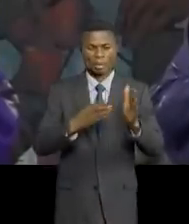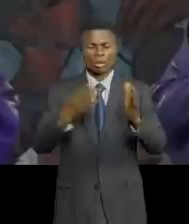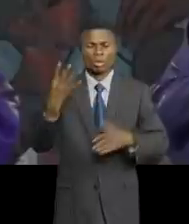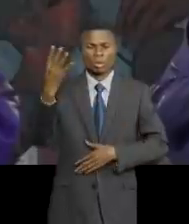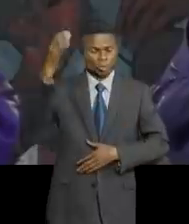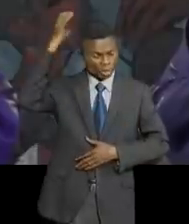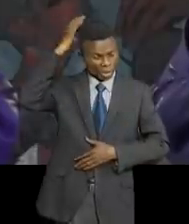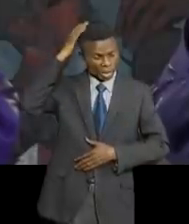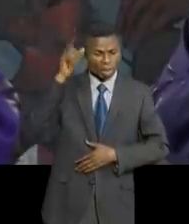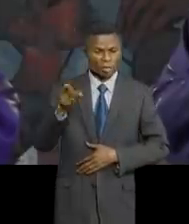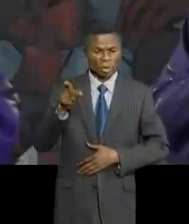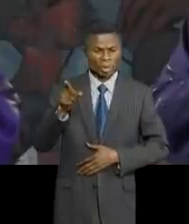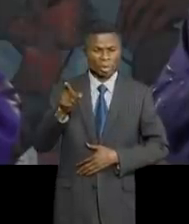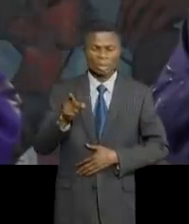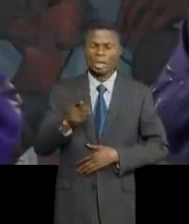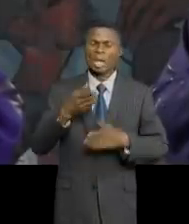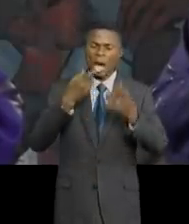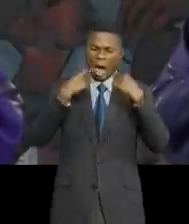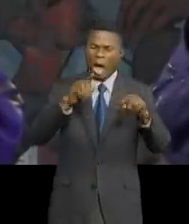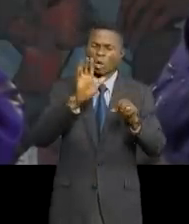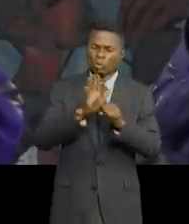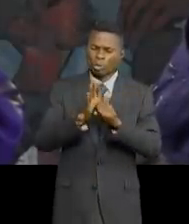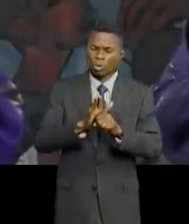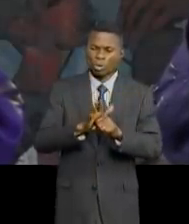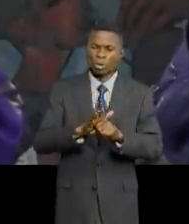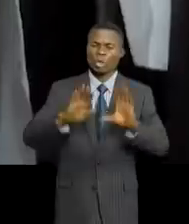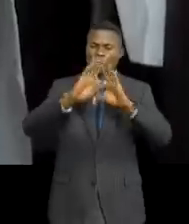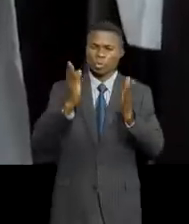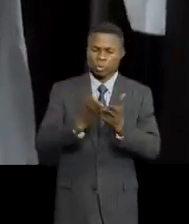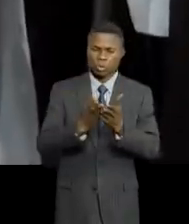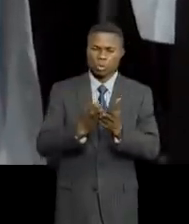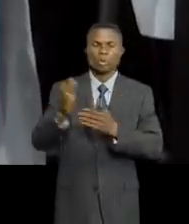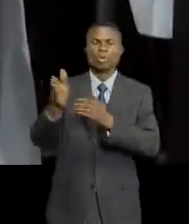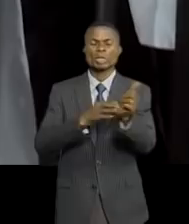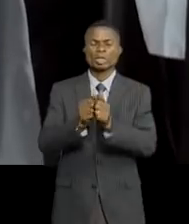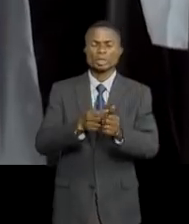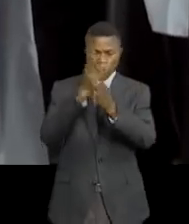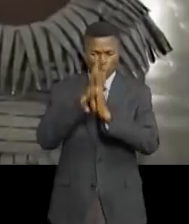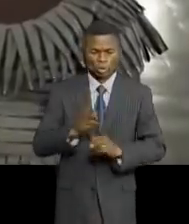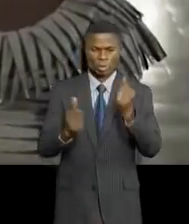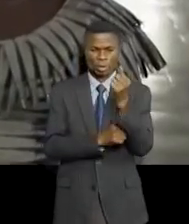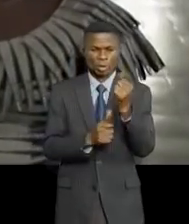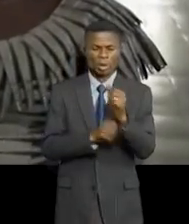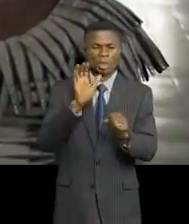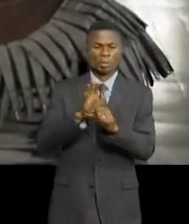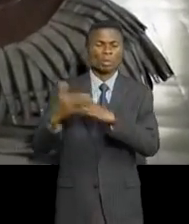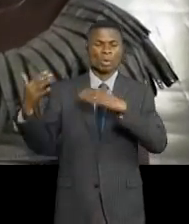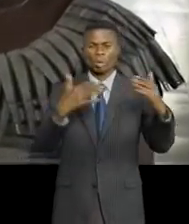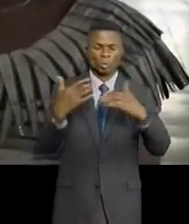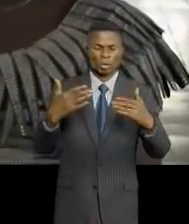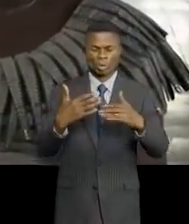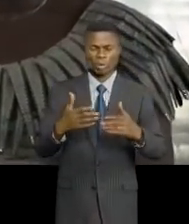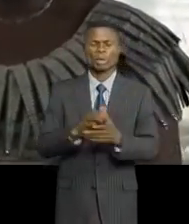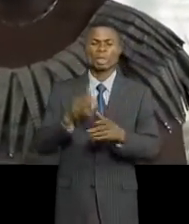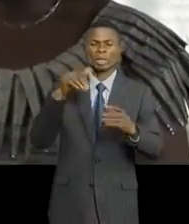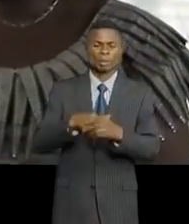l'évêque de Dungudoroman avait cessé de dénoncer toute forme d'atteinte à la dignité humaine provoquée par de multiples guerres et rébellions